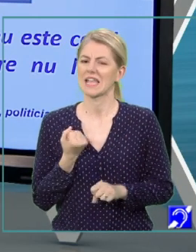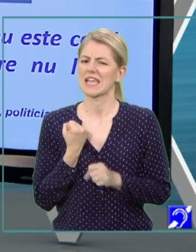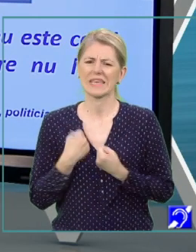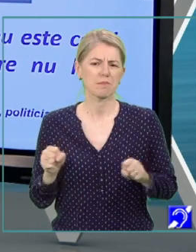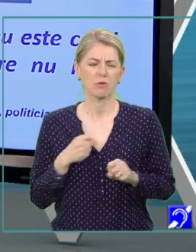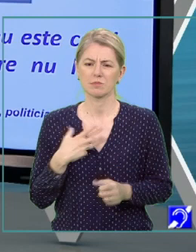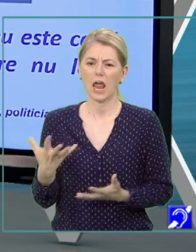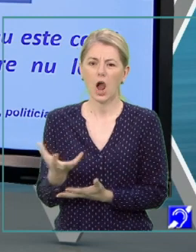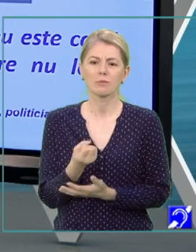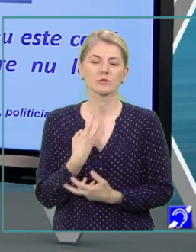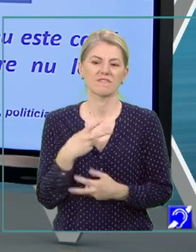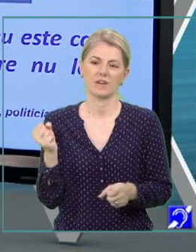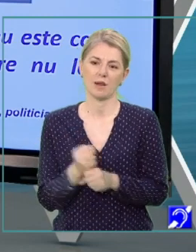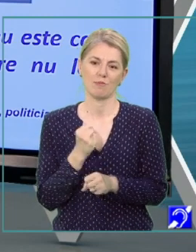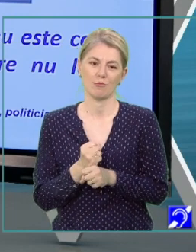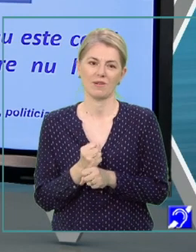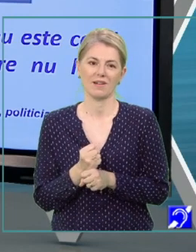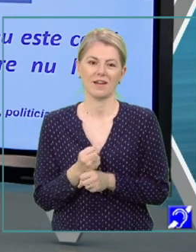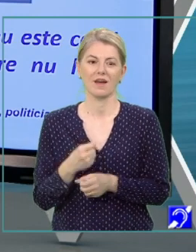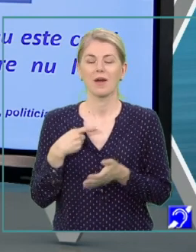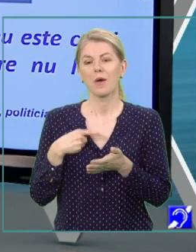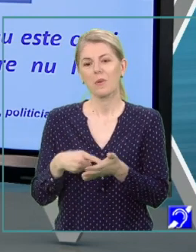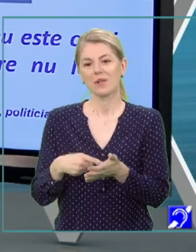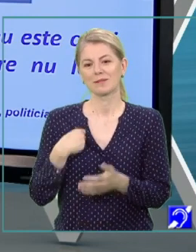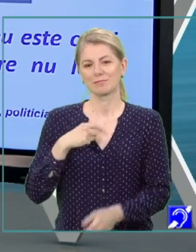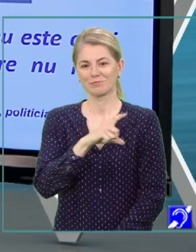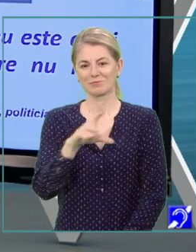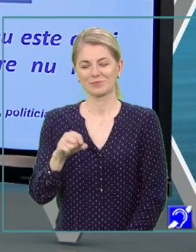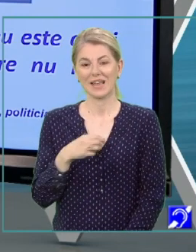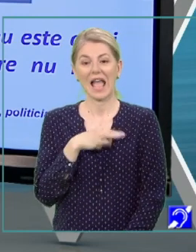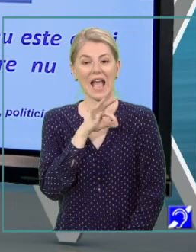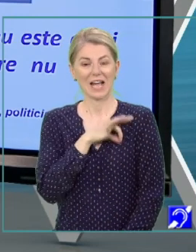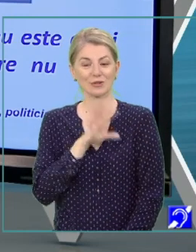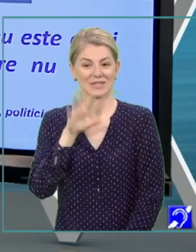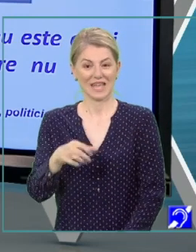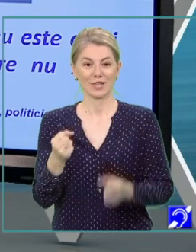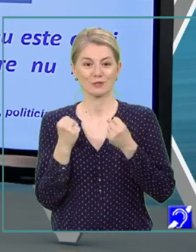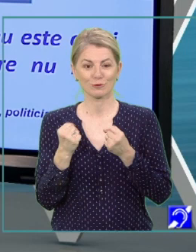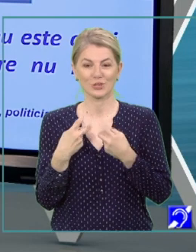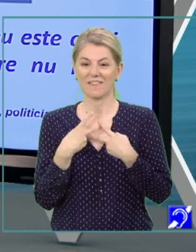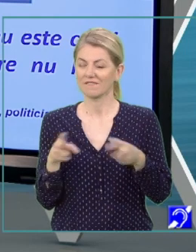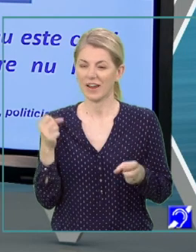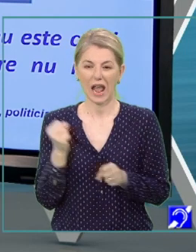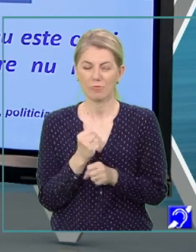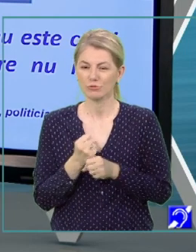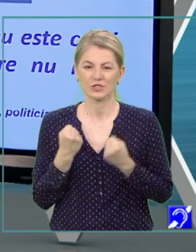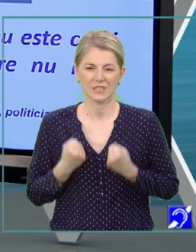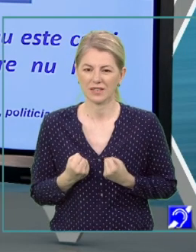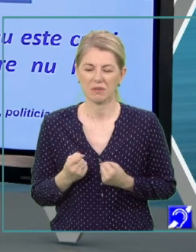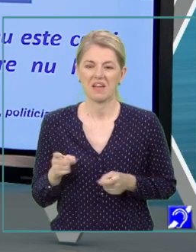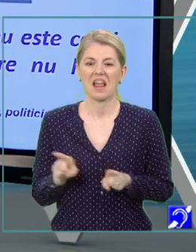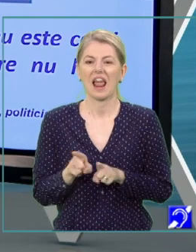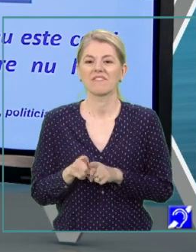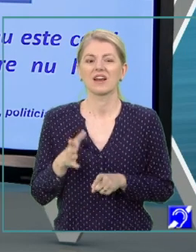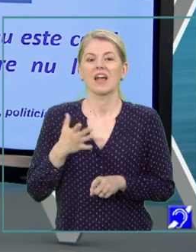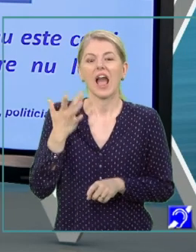imposibil de obținut fără muncă. Iată ultimul meu slide. Ați dori să ai succes fără a munci din greu? E ca și